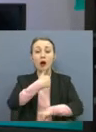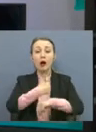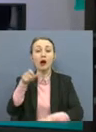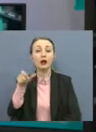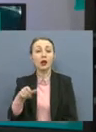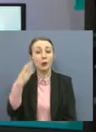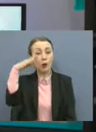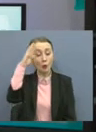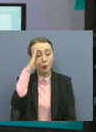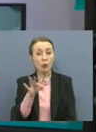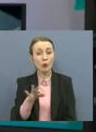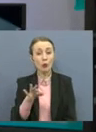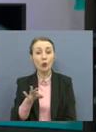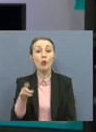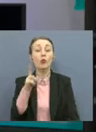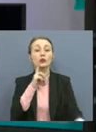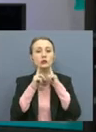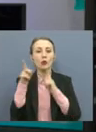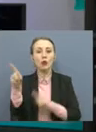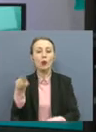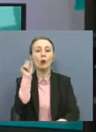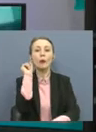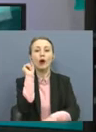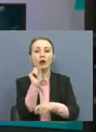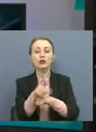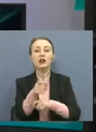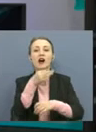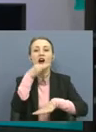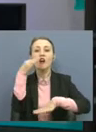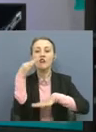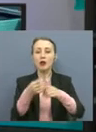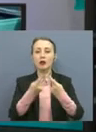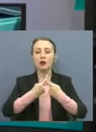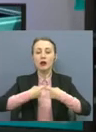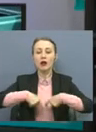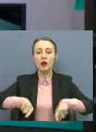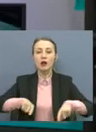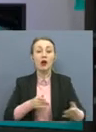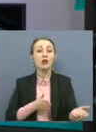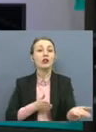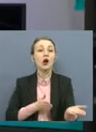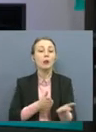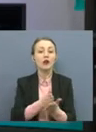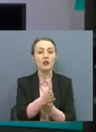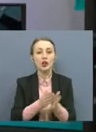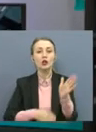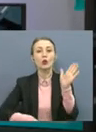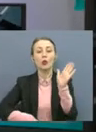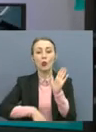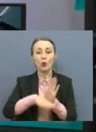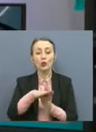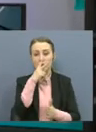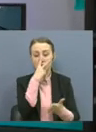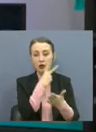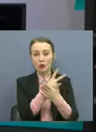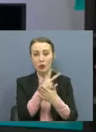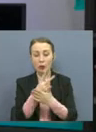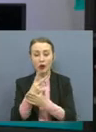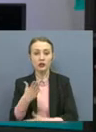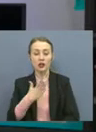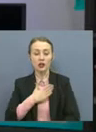шыға қоймаған тәрізді. Облыстық әкімдікте өткен аппарат кеңесінің кезекті отырысында жауапты тұлғаларға тиісті бағыттар бойынша қағаз жүзінде